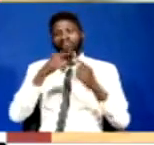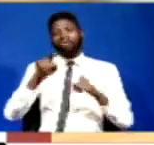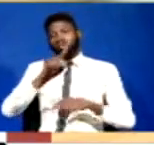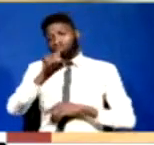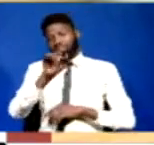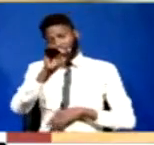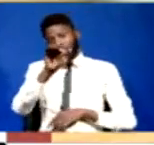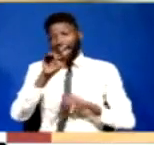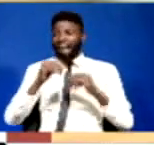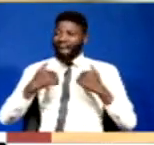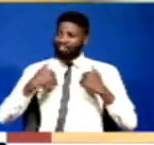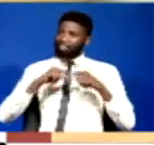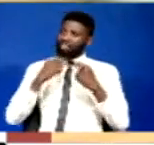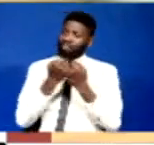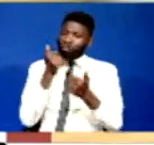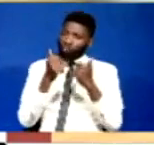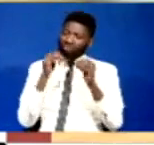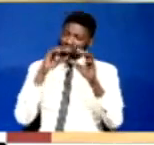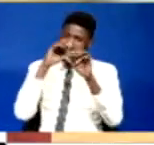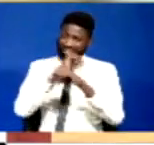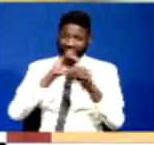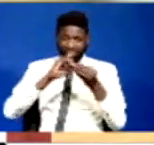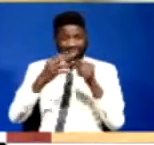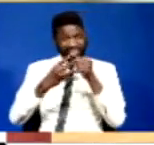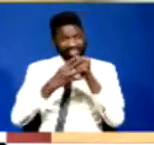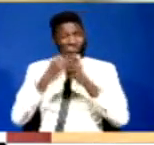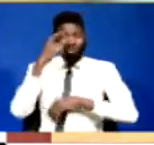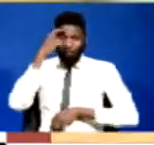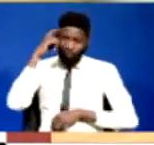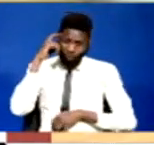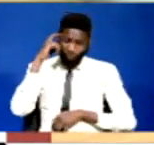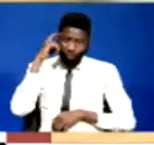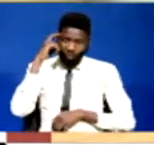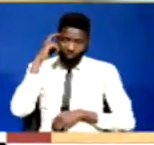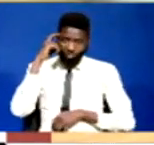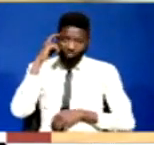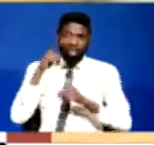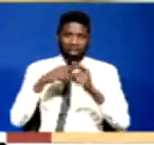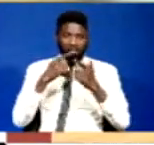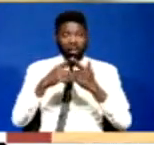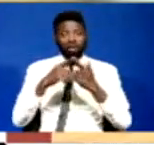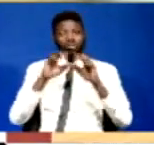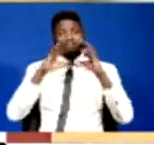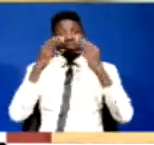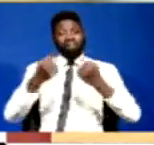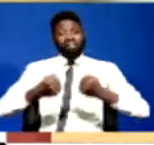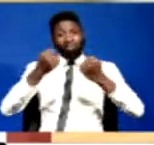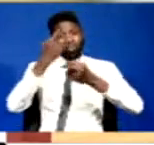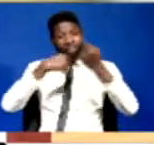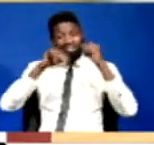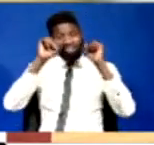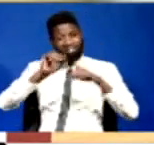ambayo itakosa mchezaji wa nambari 9 yule halisi ambayo itatoa kombe la dunia. Kumbuka